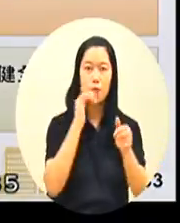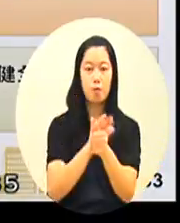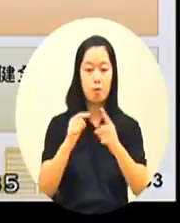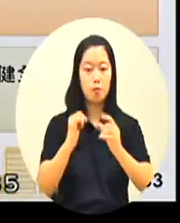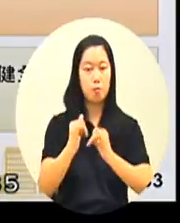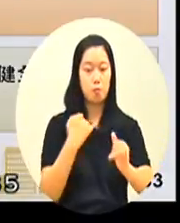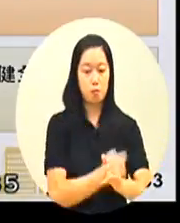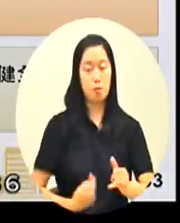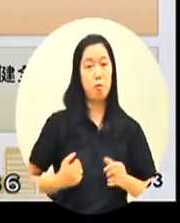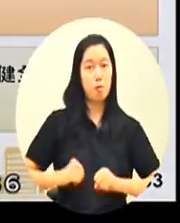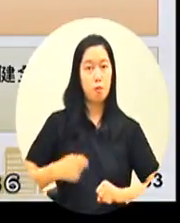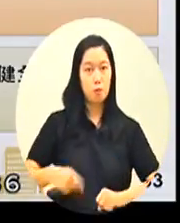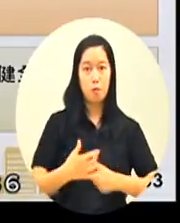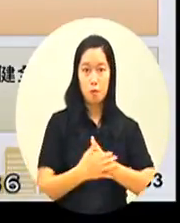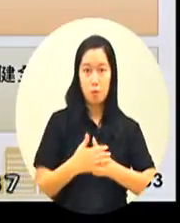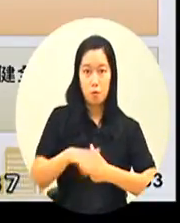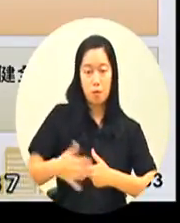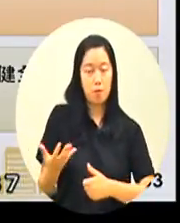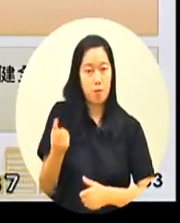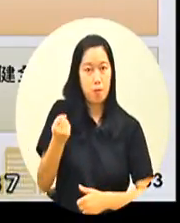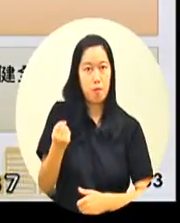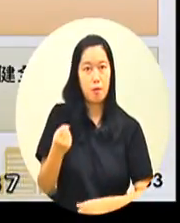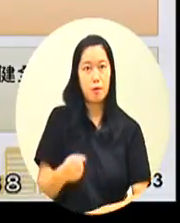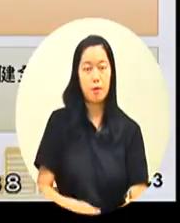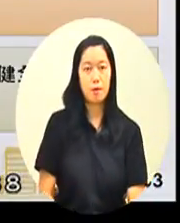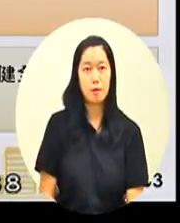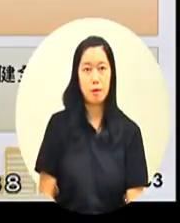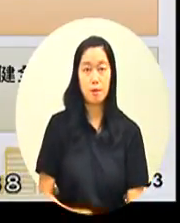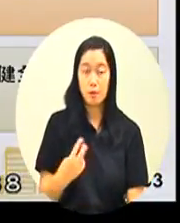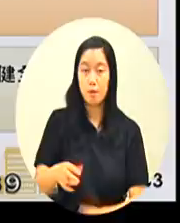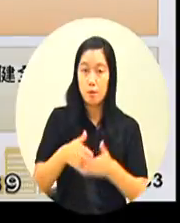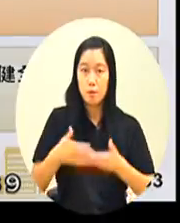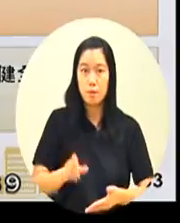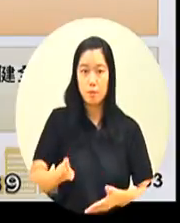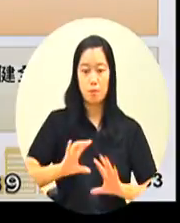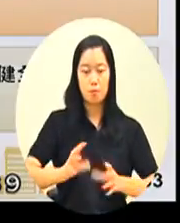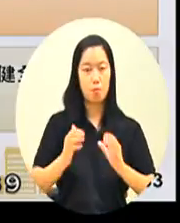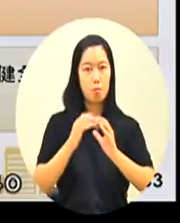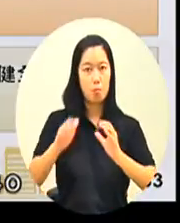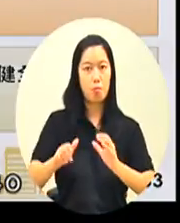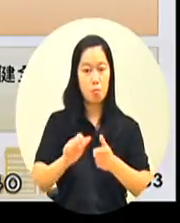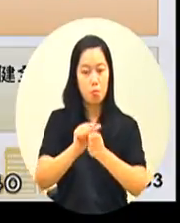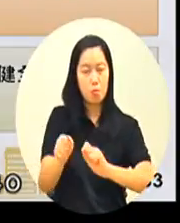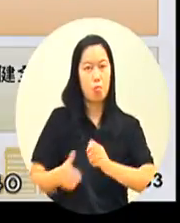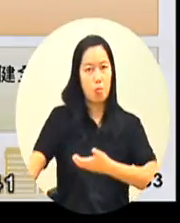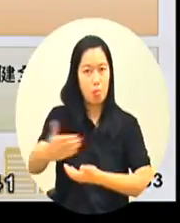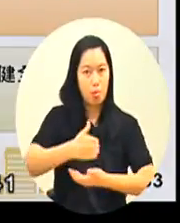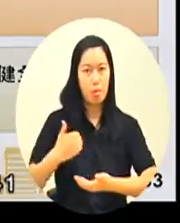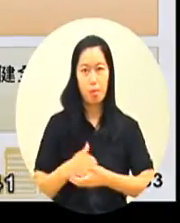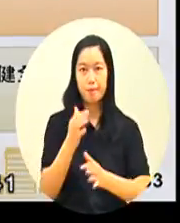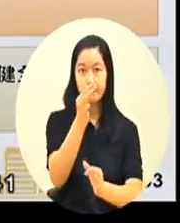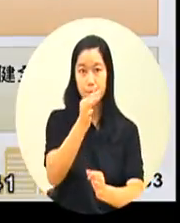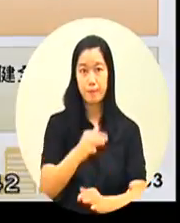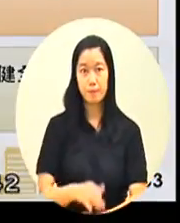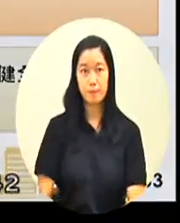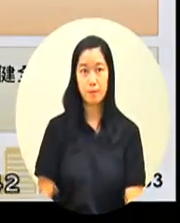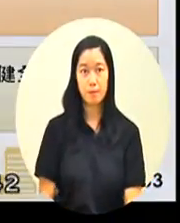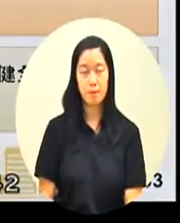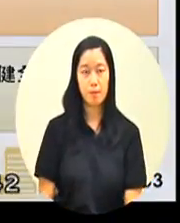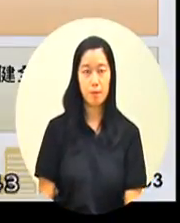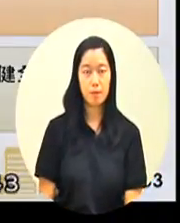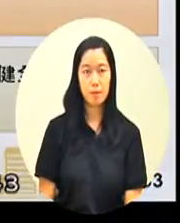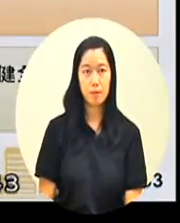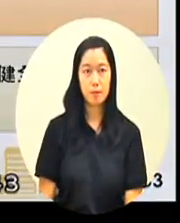保障合法的权益，进而最重要的我们国家的税收能够确保。还有我们